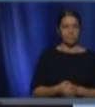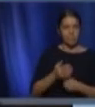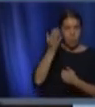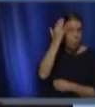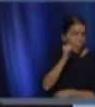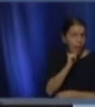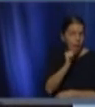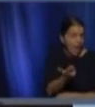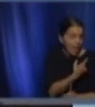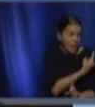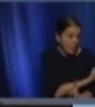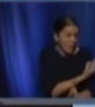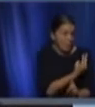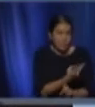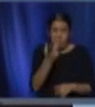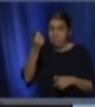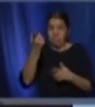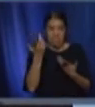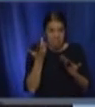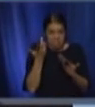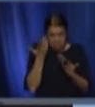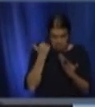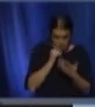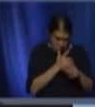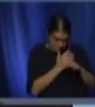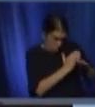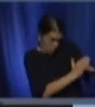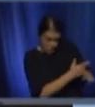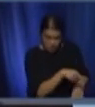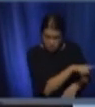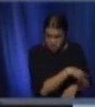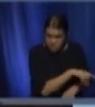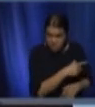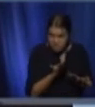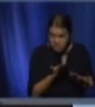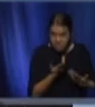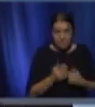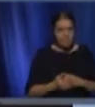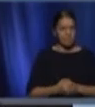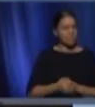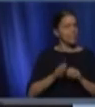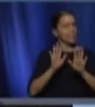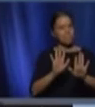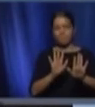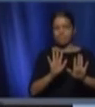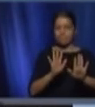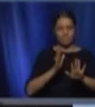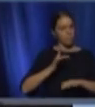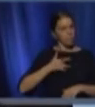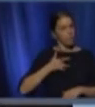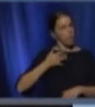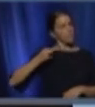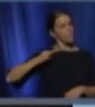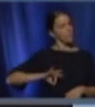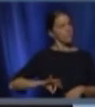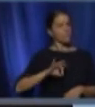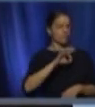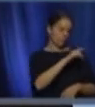Inaudible. Réponse. C'est que nous estimons que c'est mieux pour les jeunes d'être à l'école à 100 % du